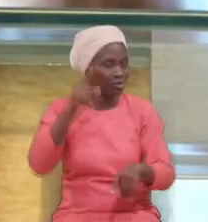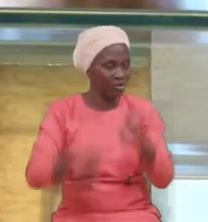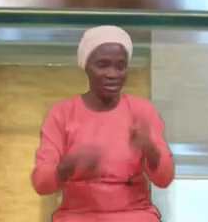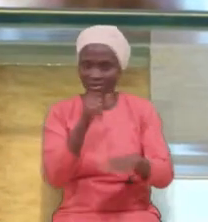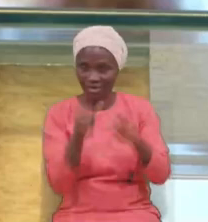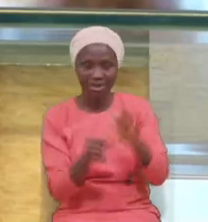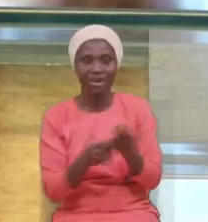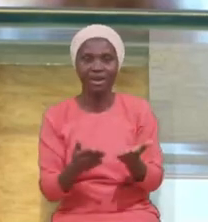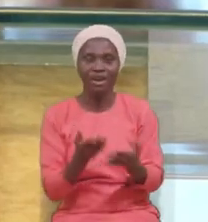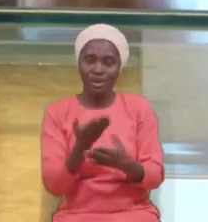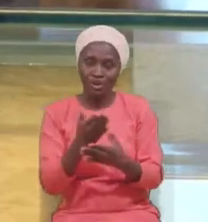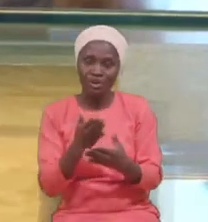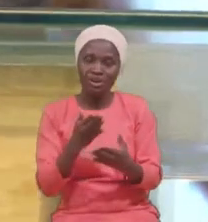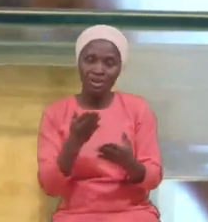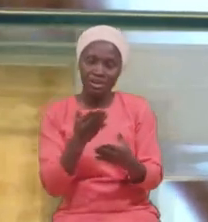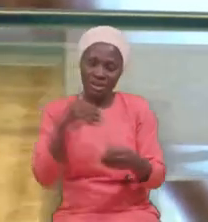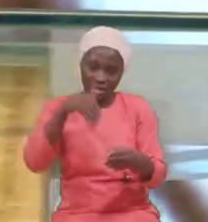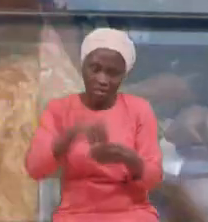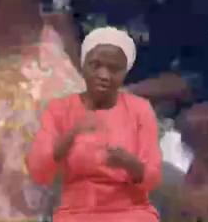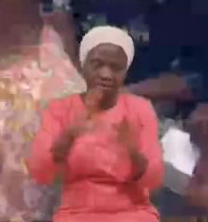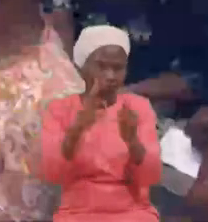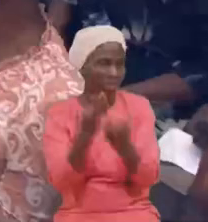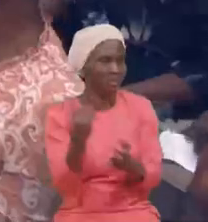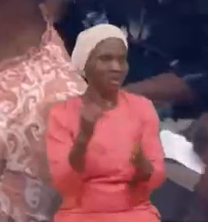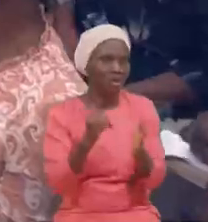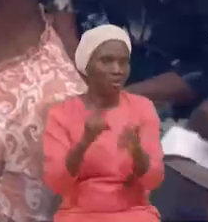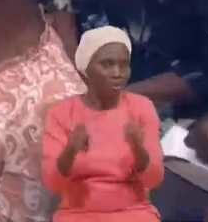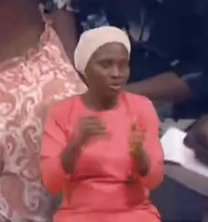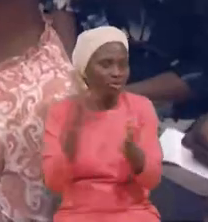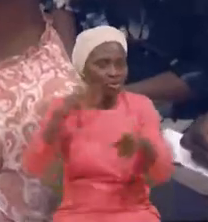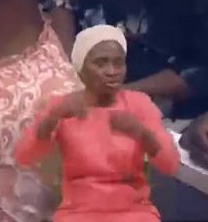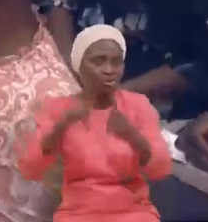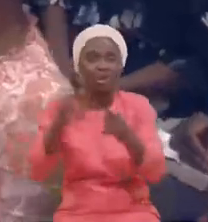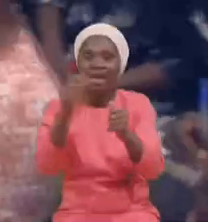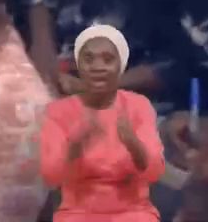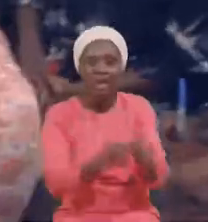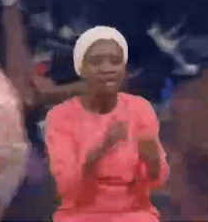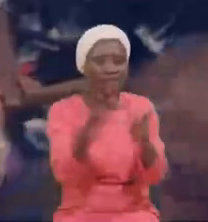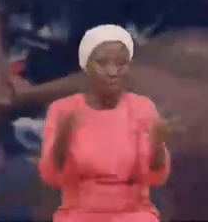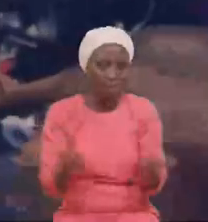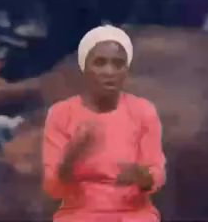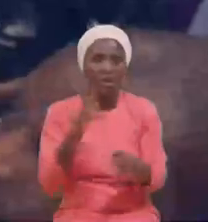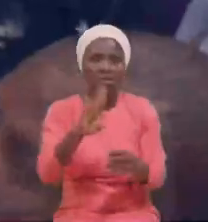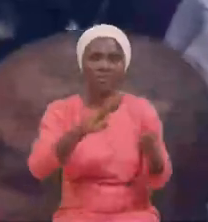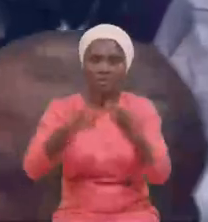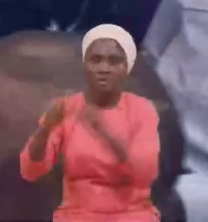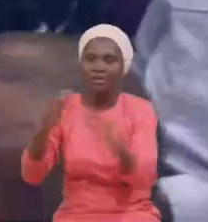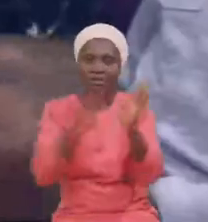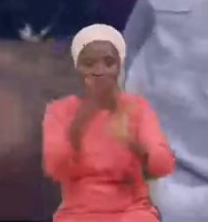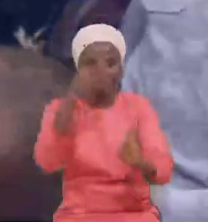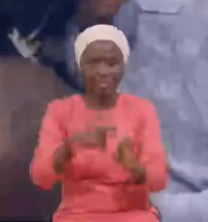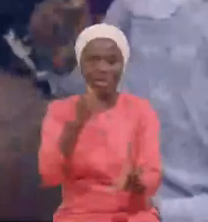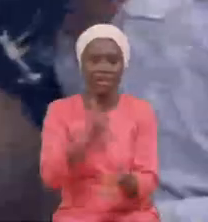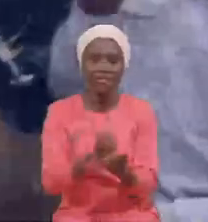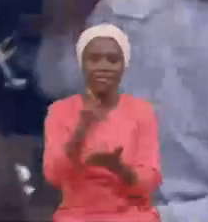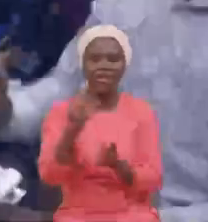confiné dans votre quartier, dans votre famille. Mais cela va s'étendre, va parcourir tous les lieux au nom de